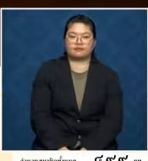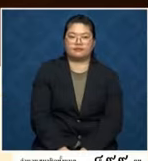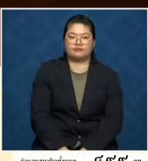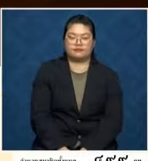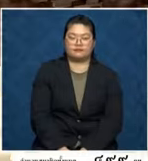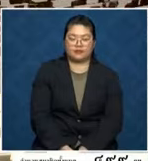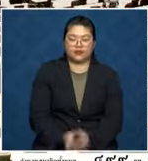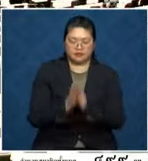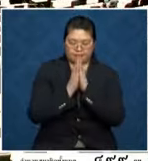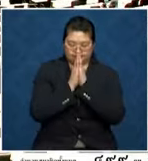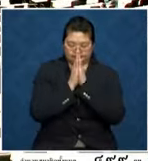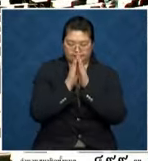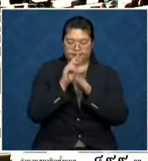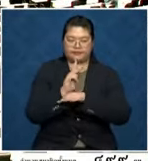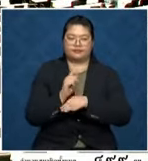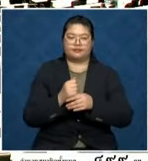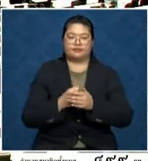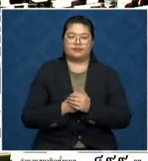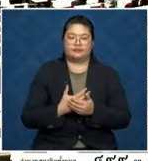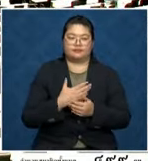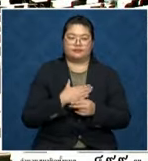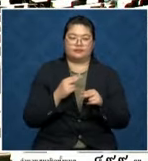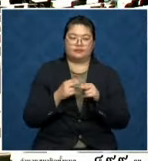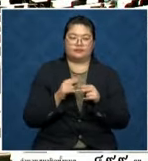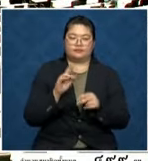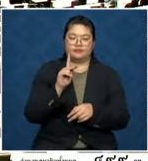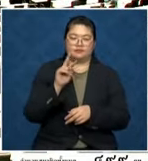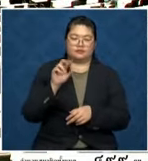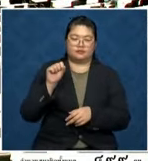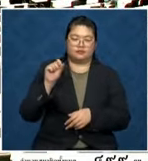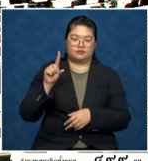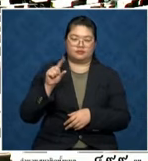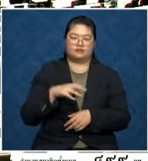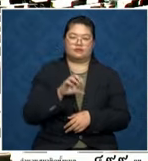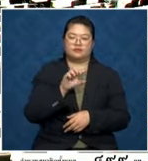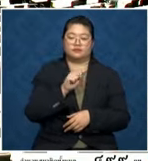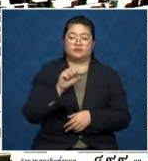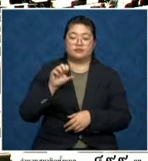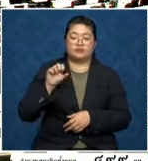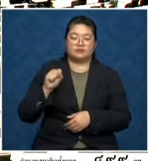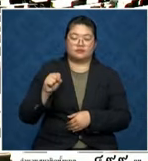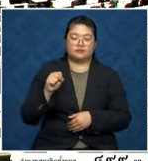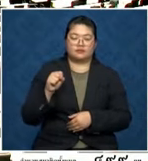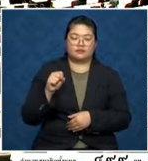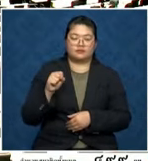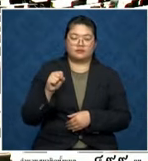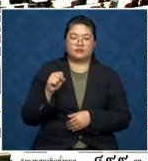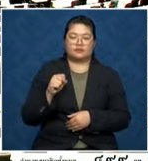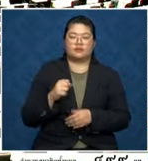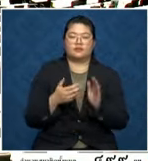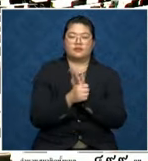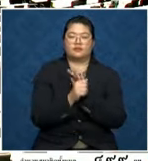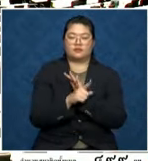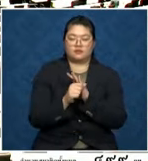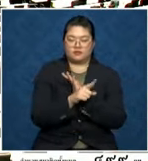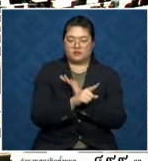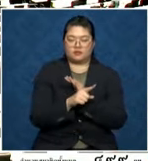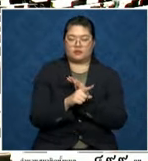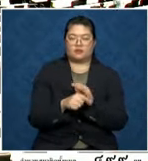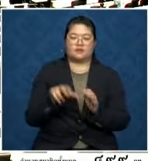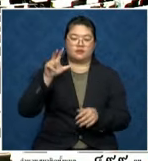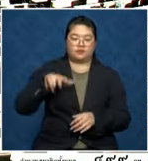กราบเรียนท่านประธานสภาที่เคารพกับผมนายเกรียงศักดิ์ฝ้ายศรีงามสมาชิกสภาผู้แทนราษฎรจังหวัดอุดรธานีเขต8พรรคเ